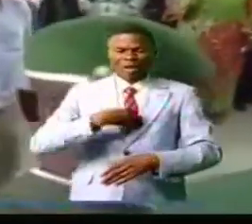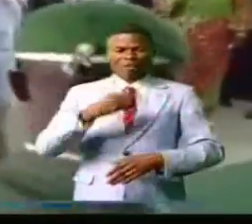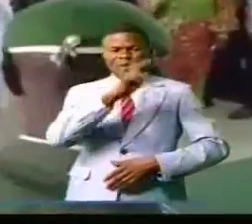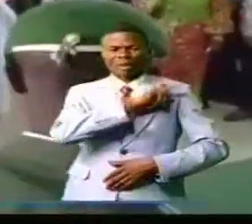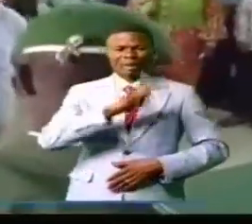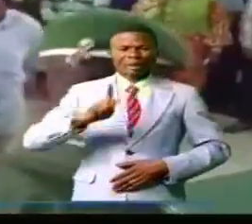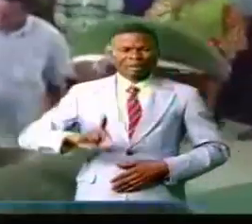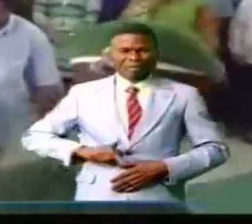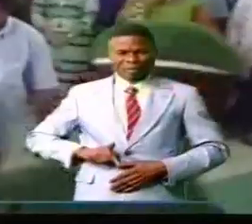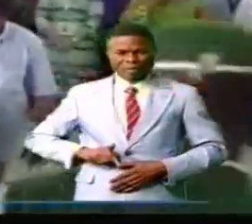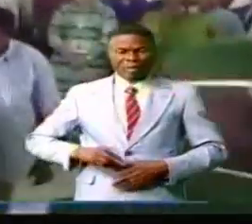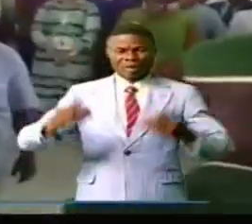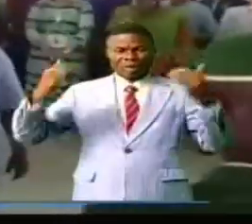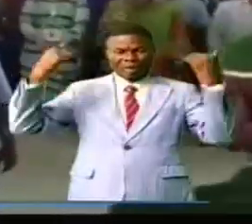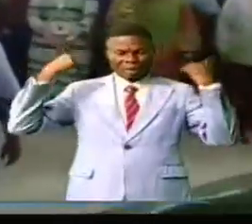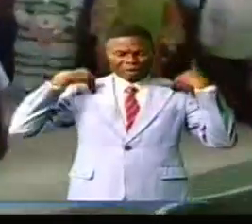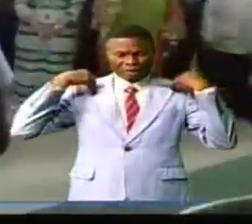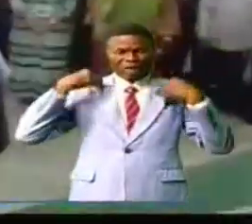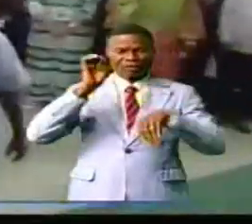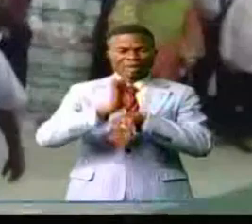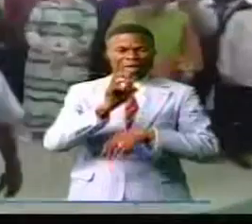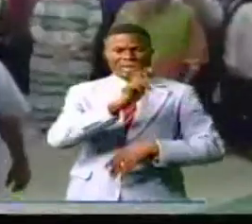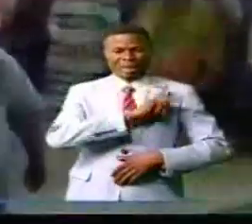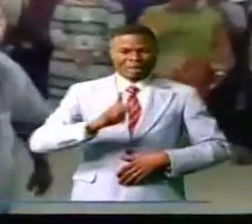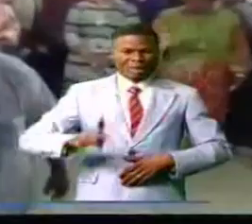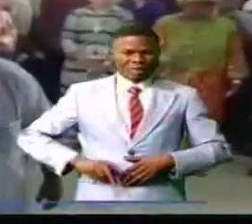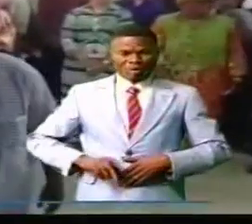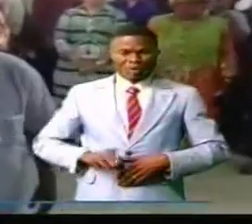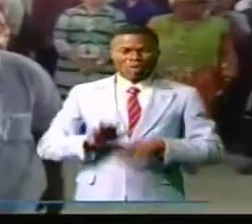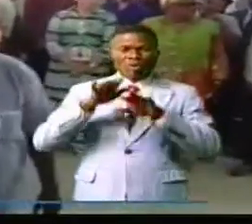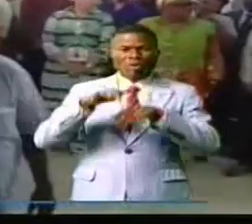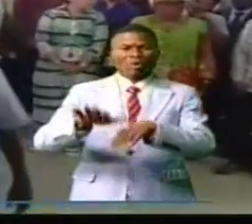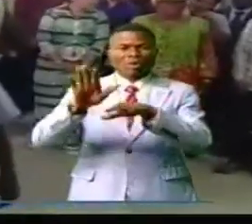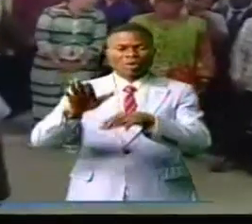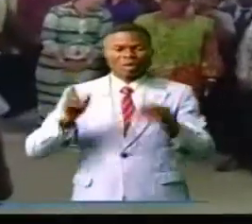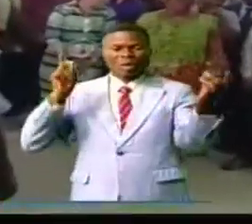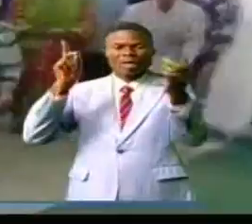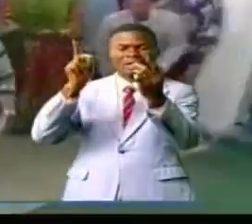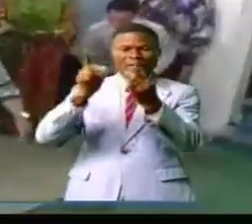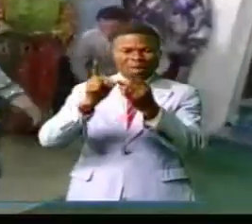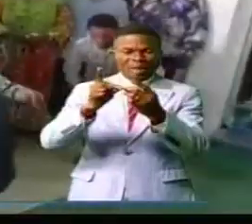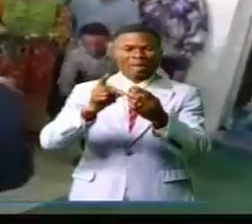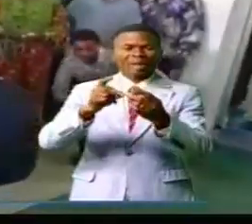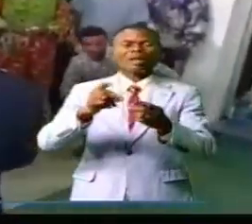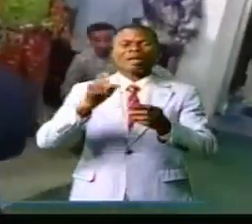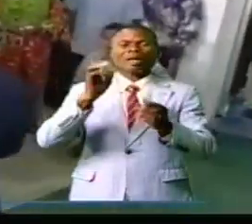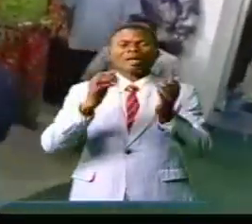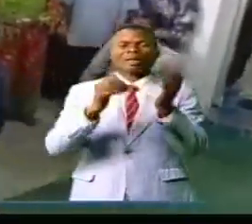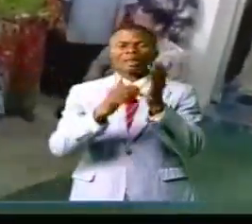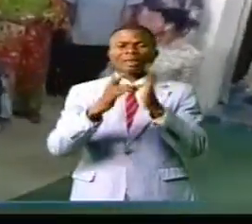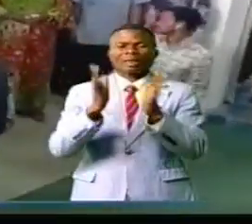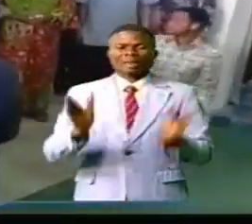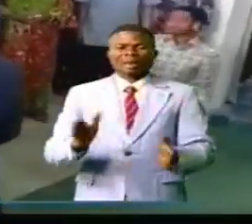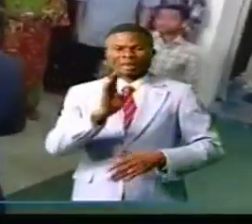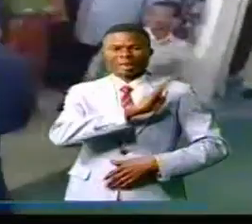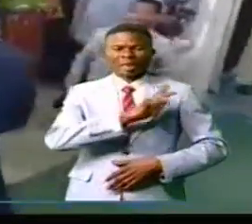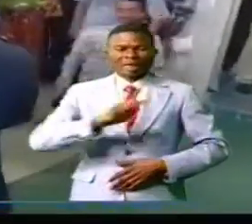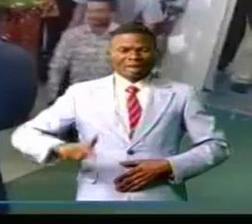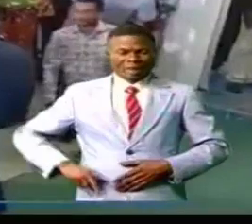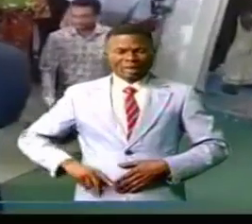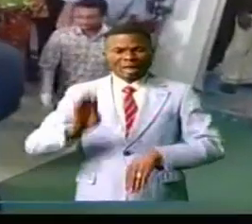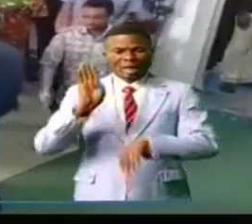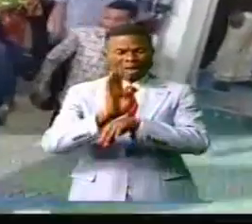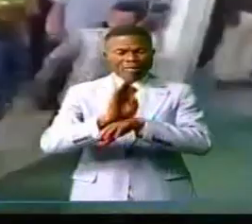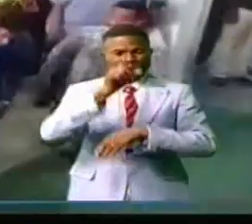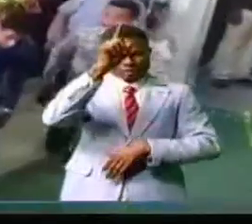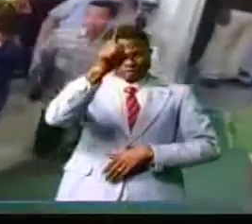kimbanguiste. Le chef spirituel qui va traverser le fleuve Congo pour aller à la rencontre des autres fidèles de l'autre rive, au